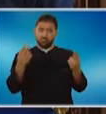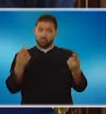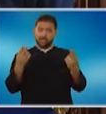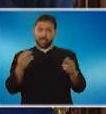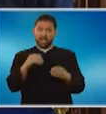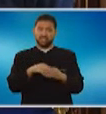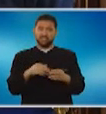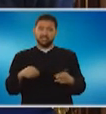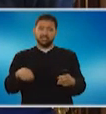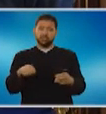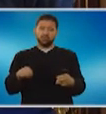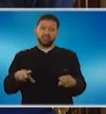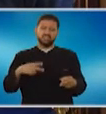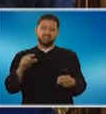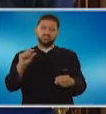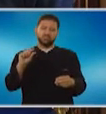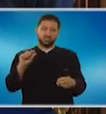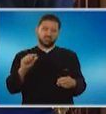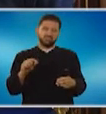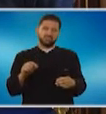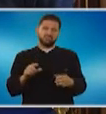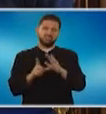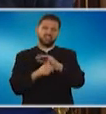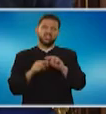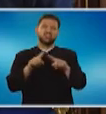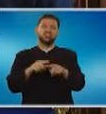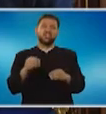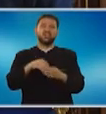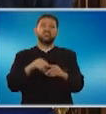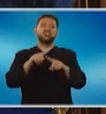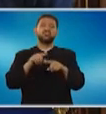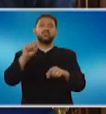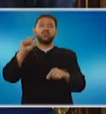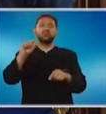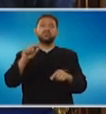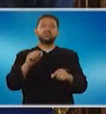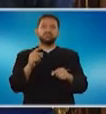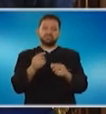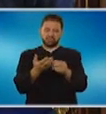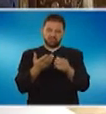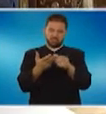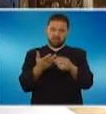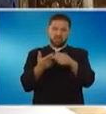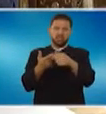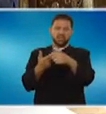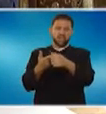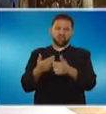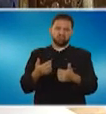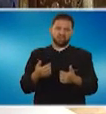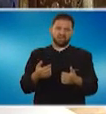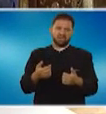extrem de rari, sunt foarte rari. Din ce în ce mai puțini, îi numeri pe degete. Și atunci apelezi la